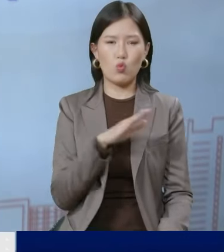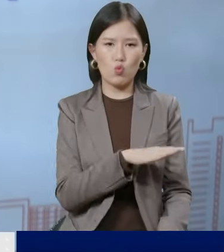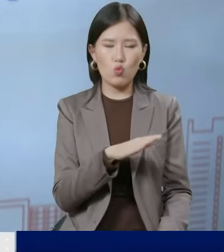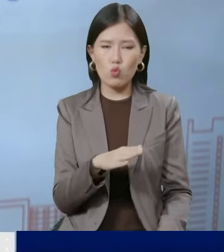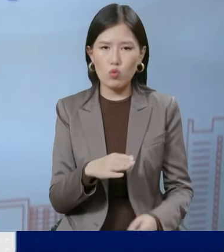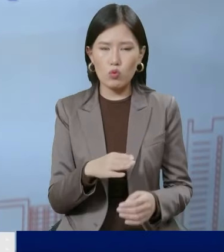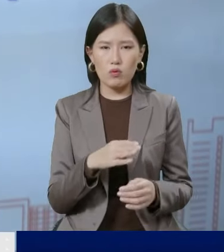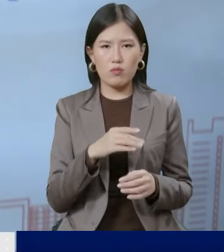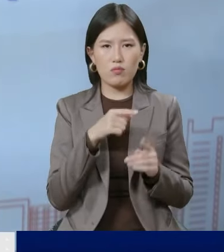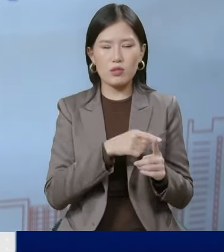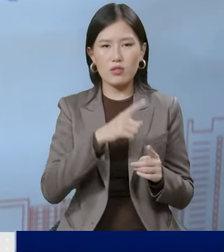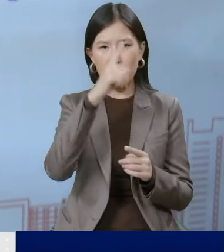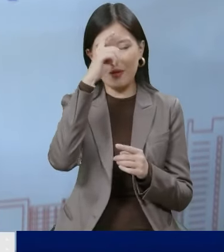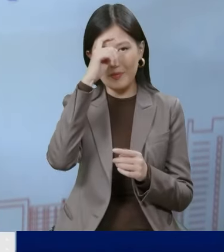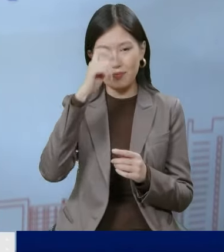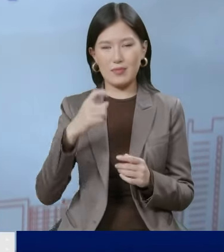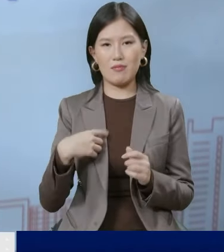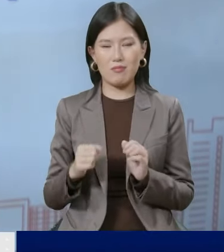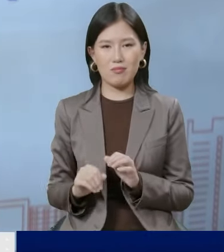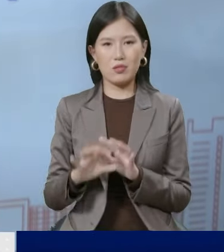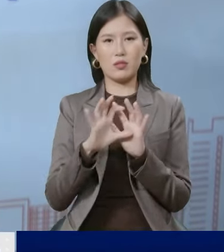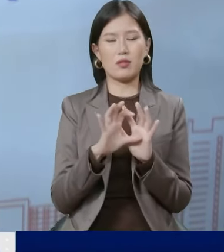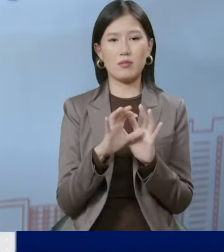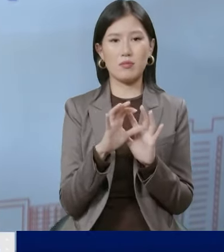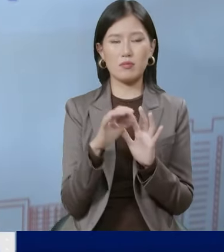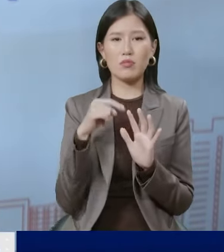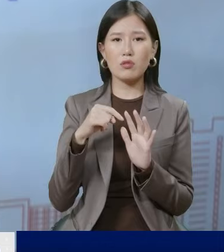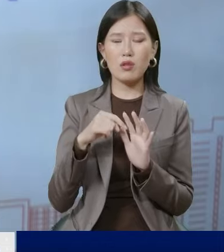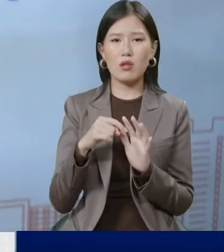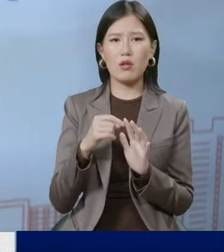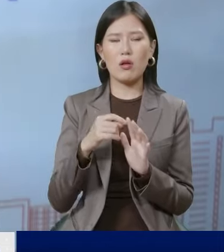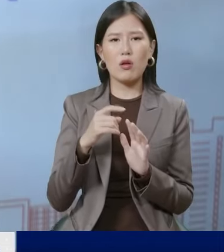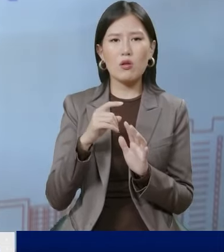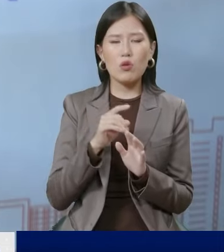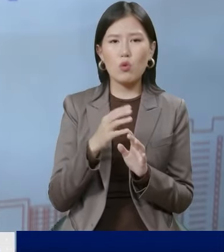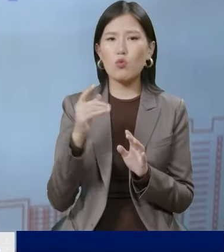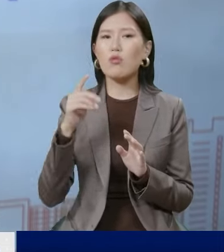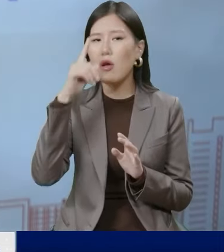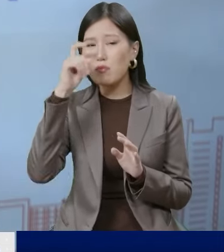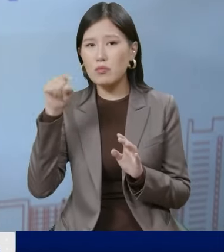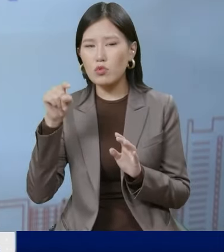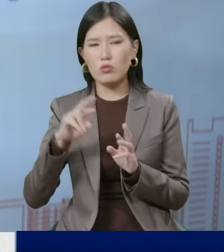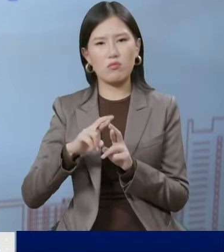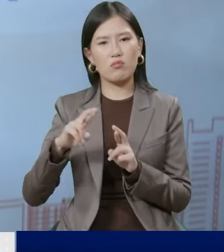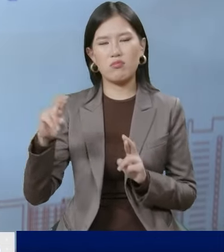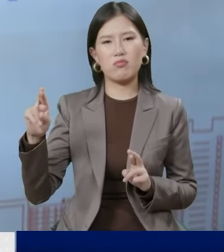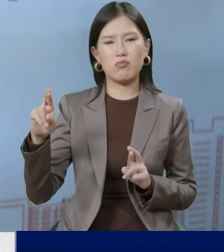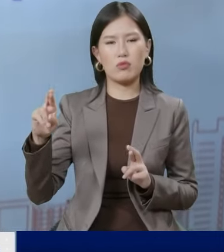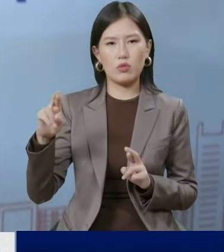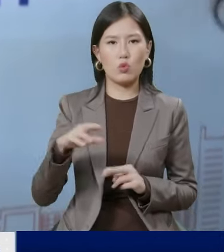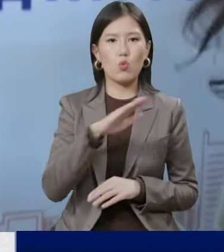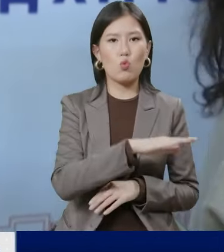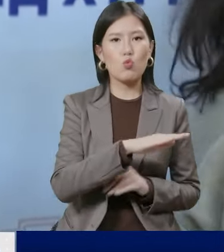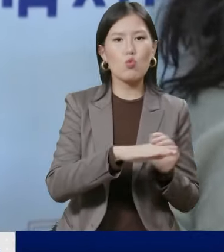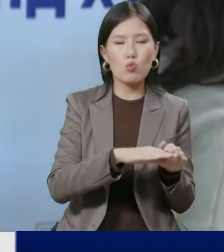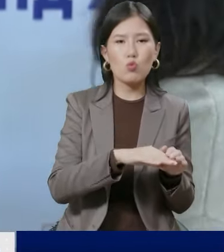энхүү игнэнд бэлтгэж гаргахын тулд өвөрмөц онцлогтой. Өөрөөр хэлэх юм бол хүүхэд гэдэг бол жижигрүүлсэн том хүн биш. Өөрийн гэсэн